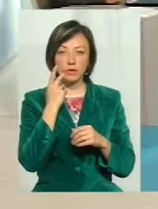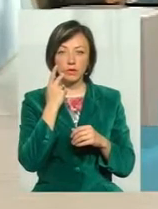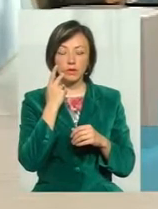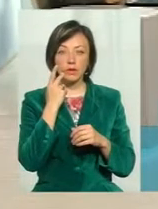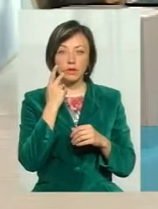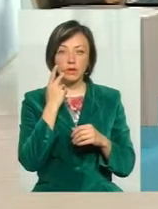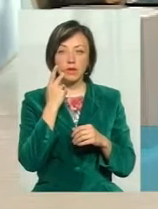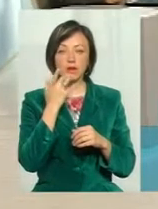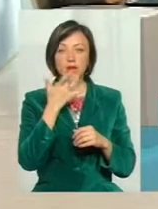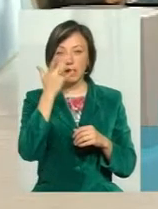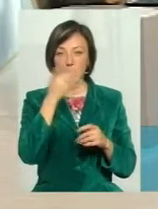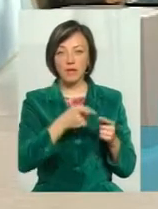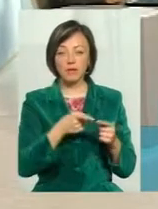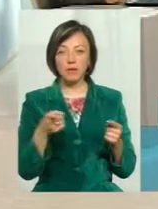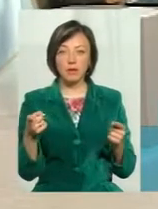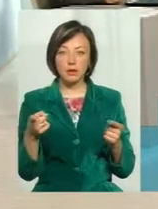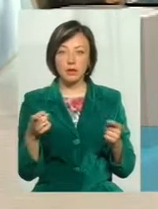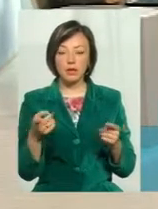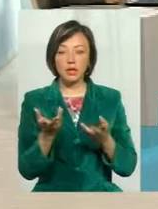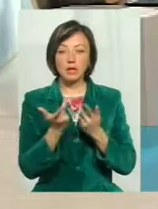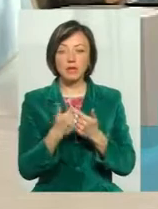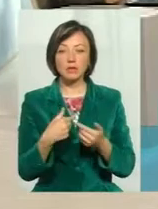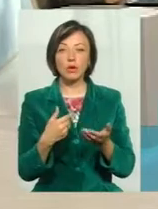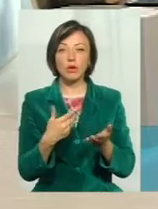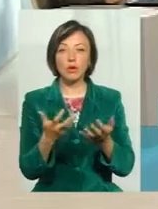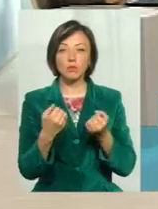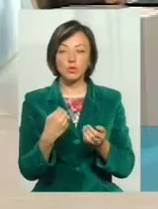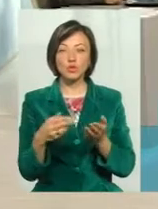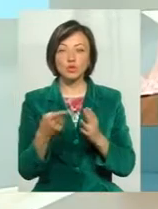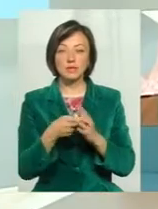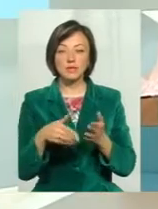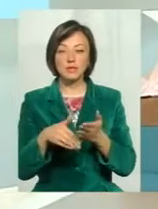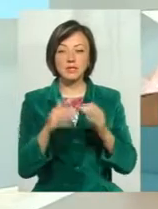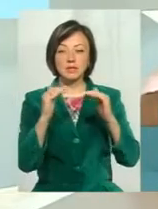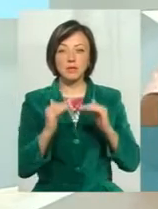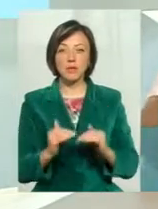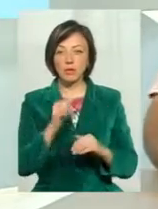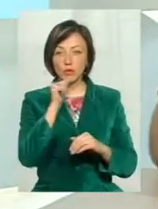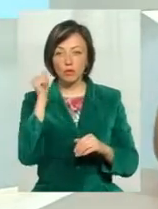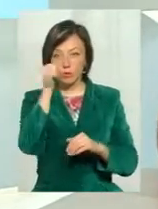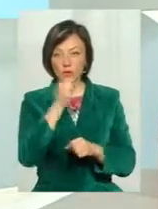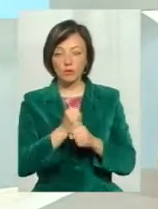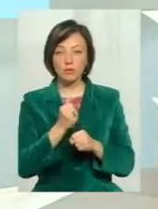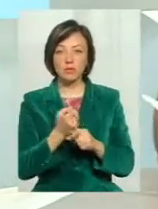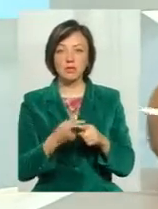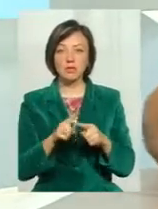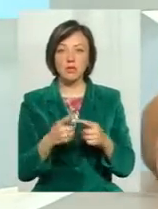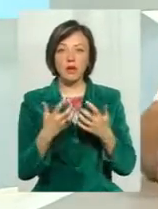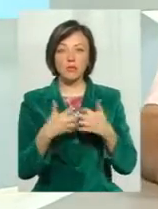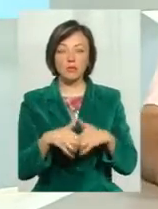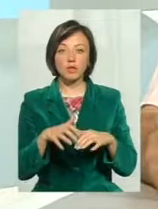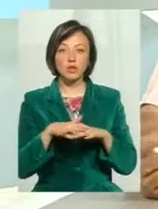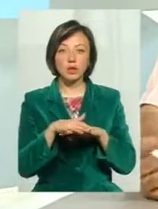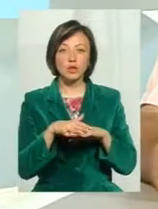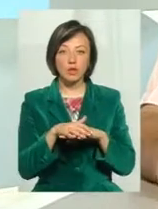на літній період кількість одержувачів субсидій значно падає. Якщо в минулому році ми робили це автоматичні